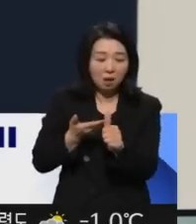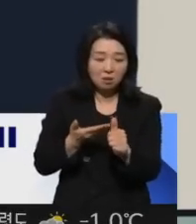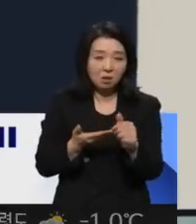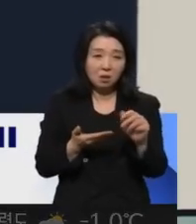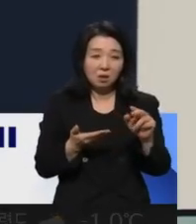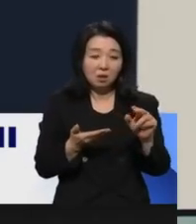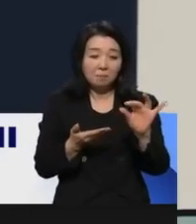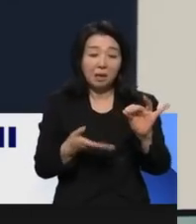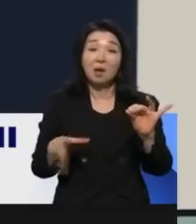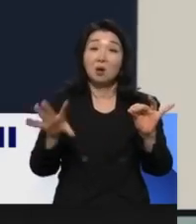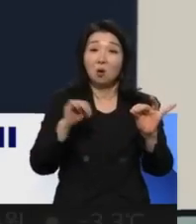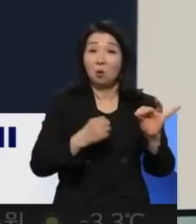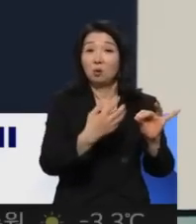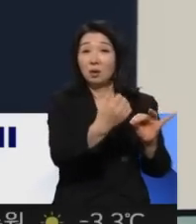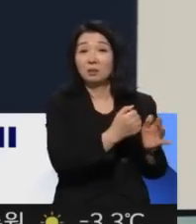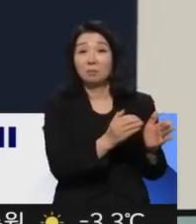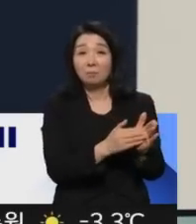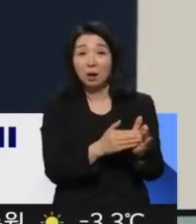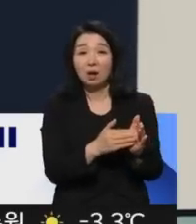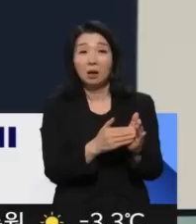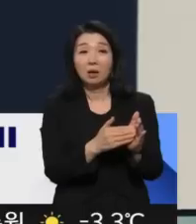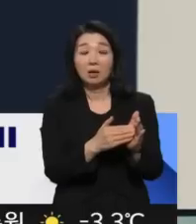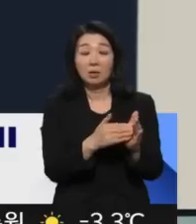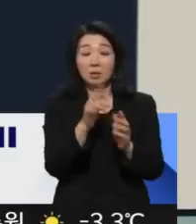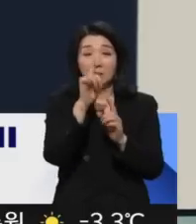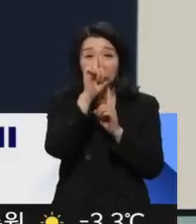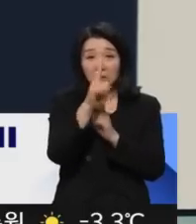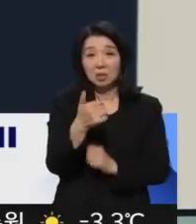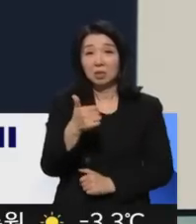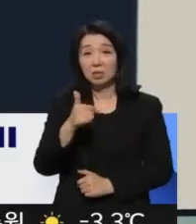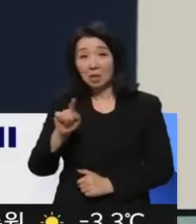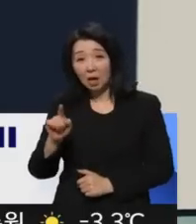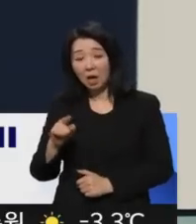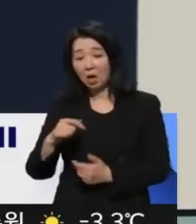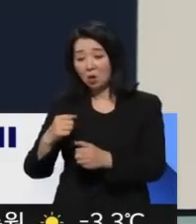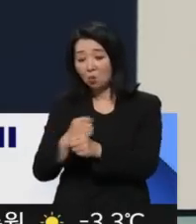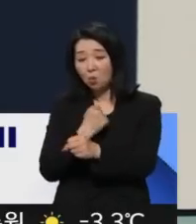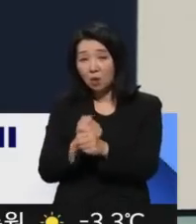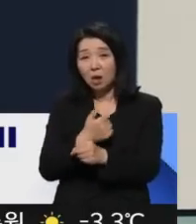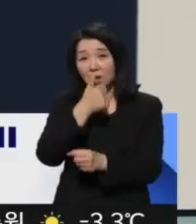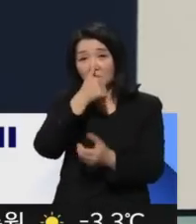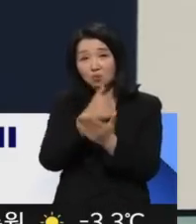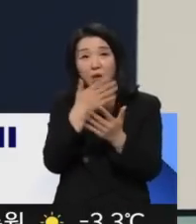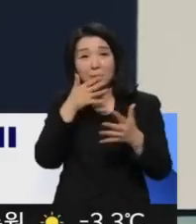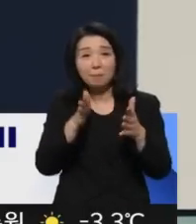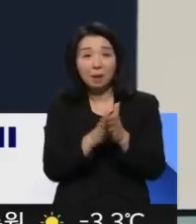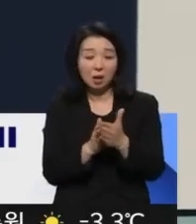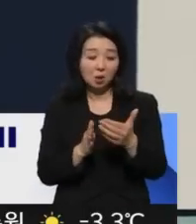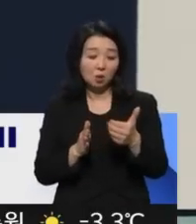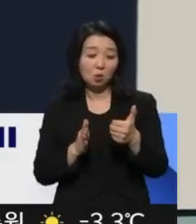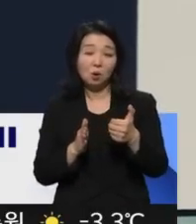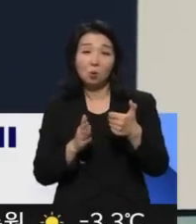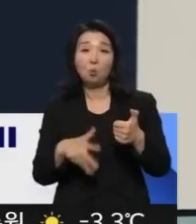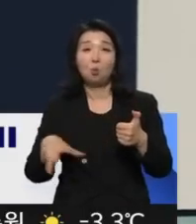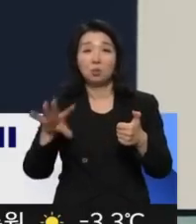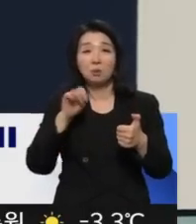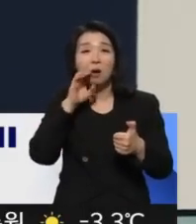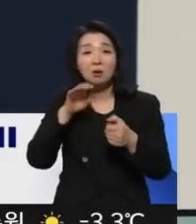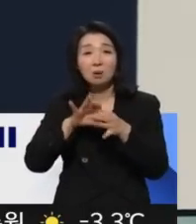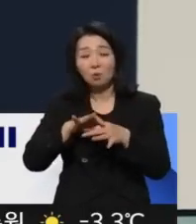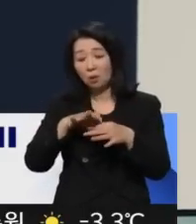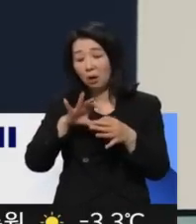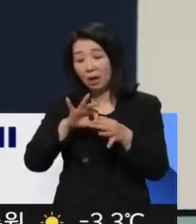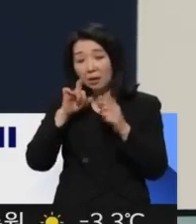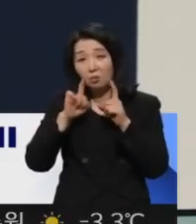원을 수수한 것으로 알려진 이모 씨와 남모 씨의 공갈 범행 의혹 그리고 그들과 이른바 50억 클럽과의 관계에 관한 의혹